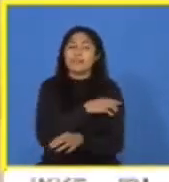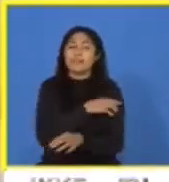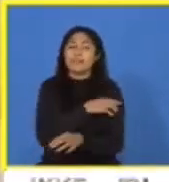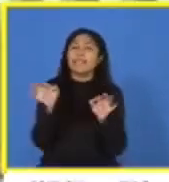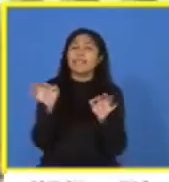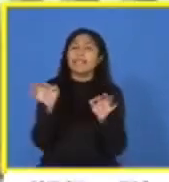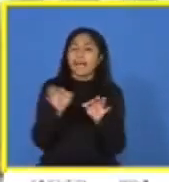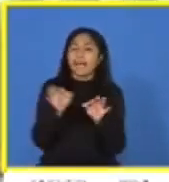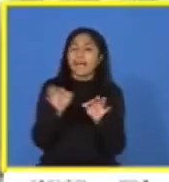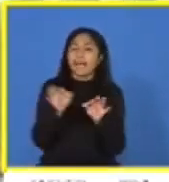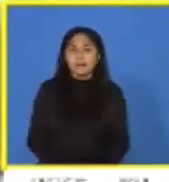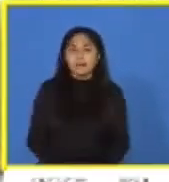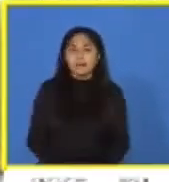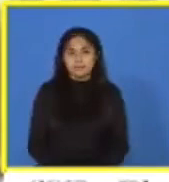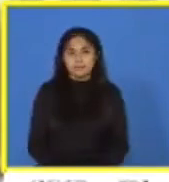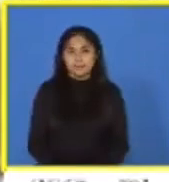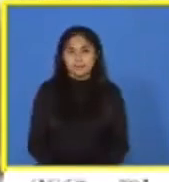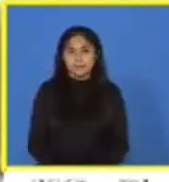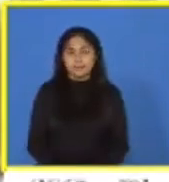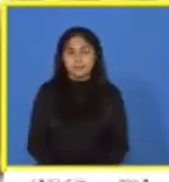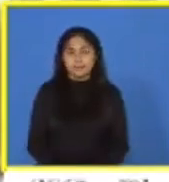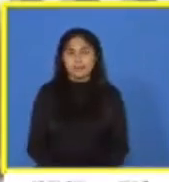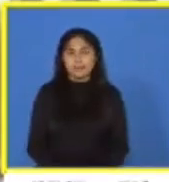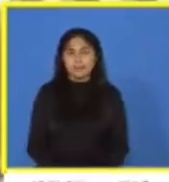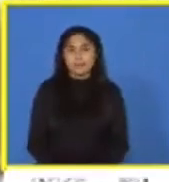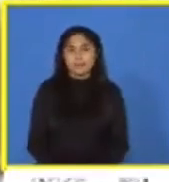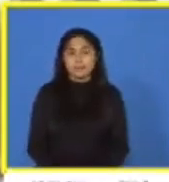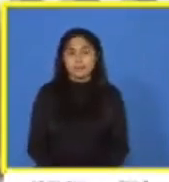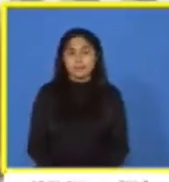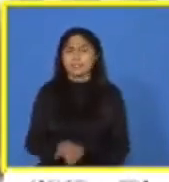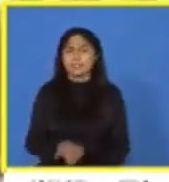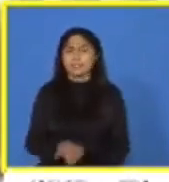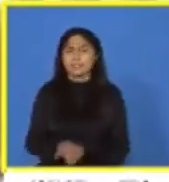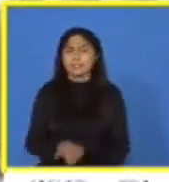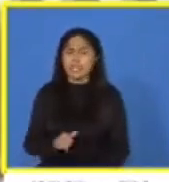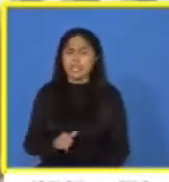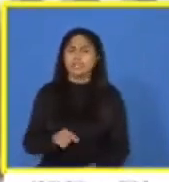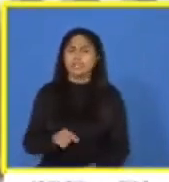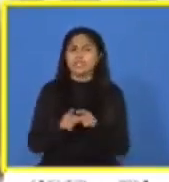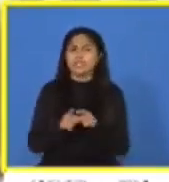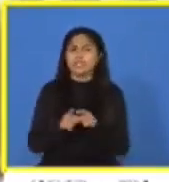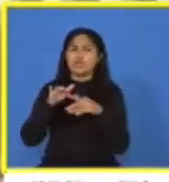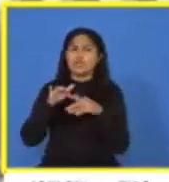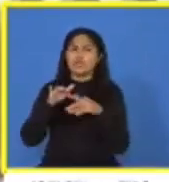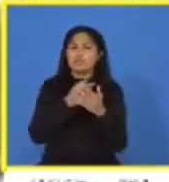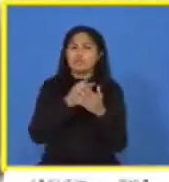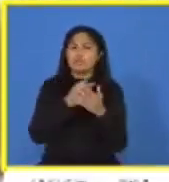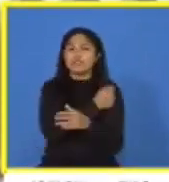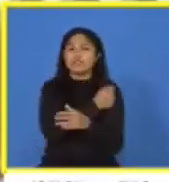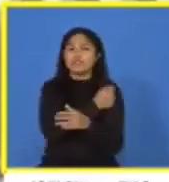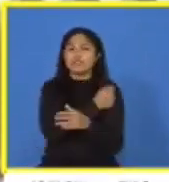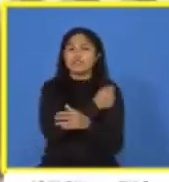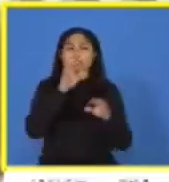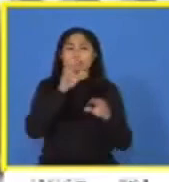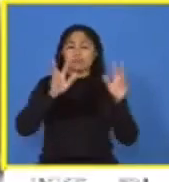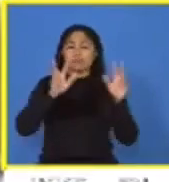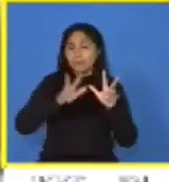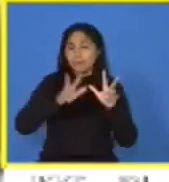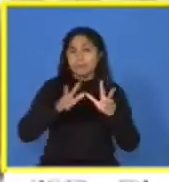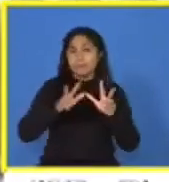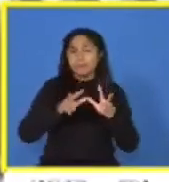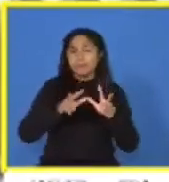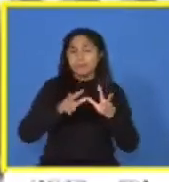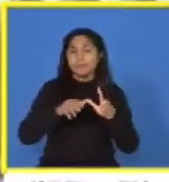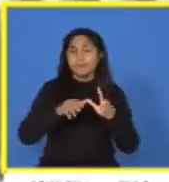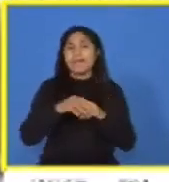Iya, ya. Jadi semua puskesmas yang dari pemantauan kita di setiap kabupaten itu